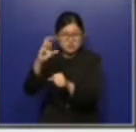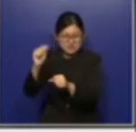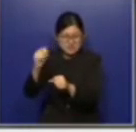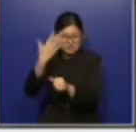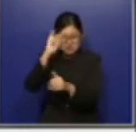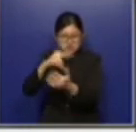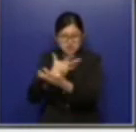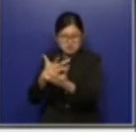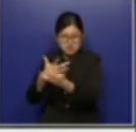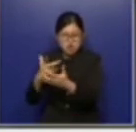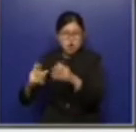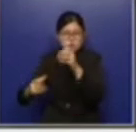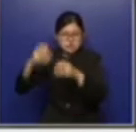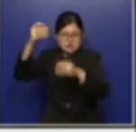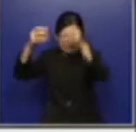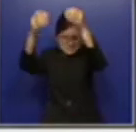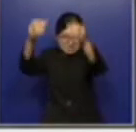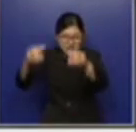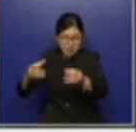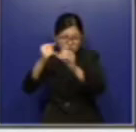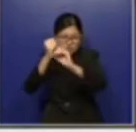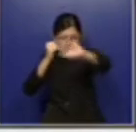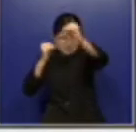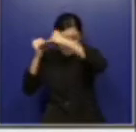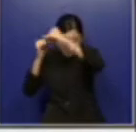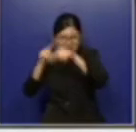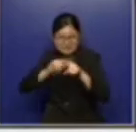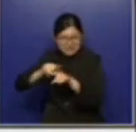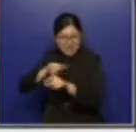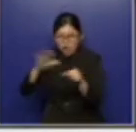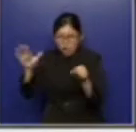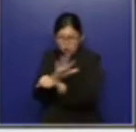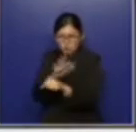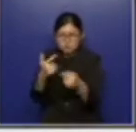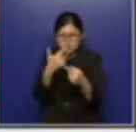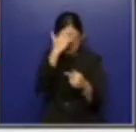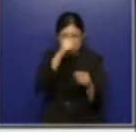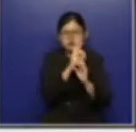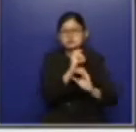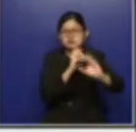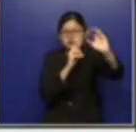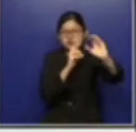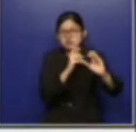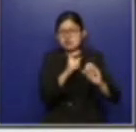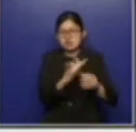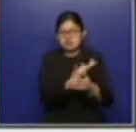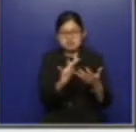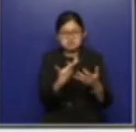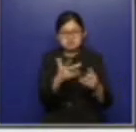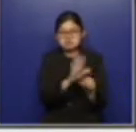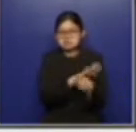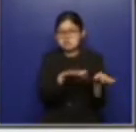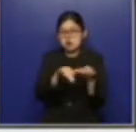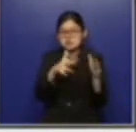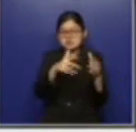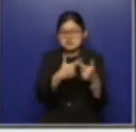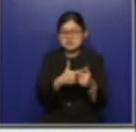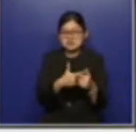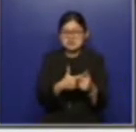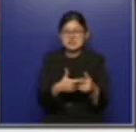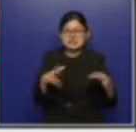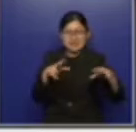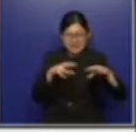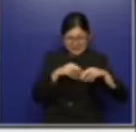มือมีเสามีโทรเลขมีอะไรแต่ก่อนกสทช.ไม่มีอะไรเลยแต่ได้รับงานสุดท้ายทำไม่ได้ก็ไปจ้าง TOT ท